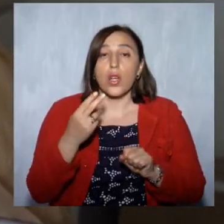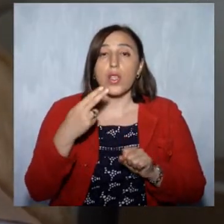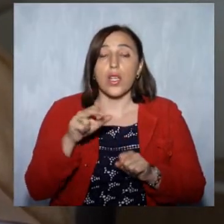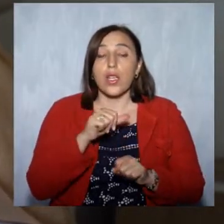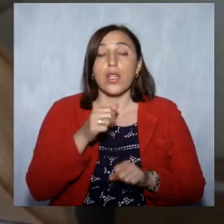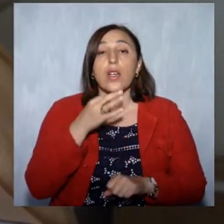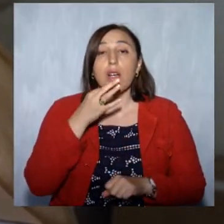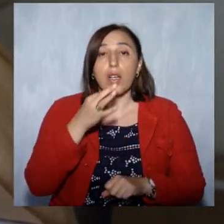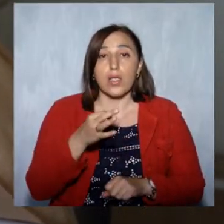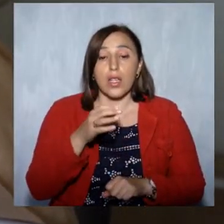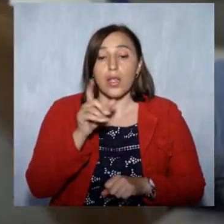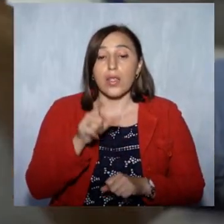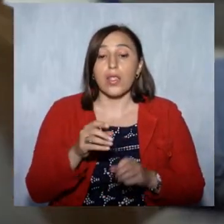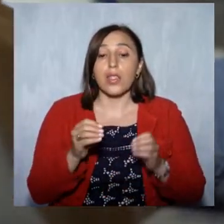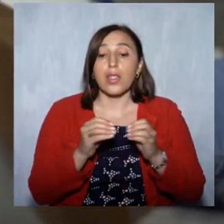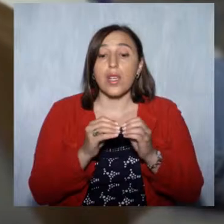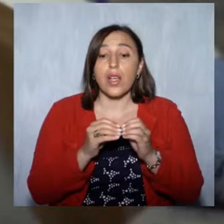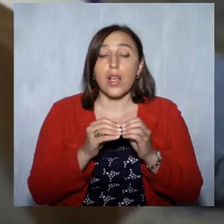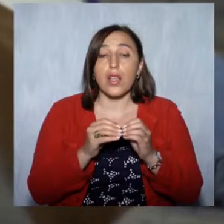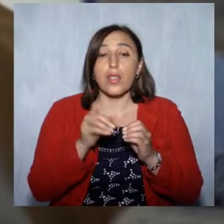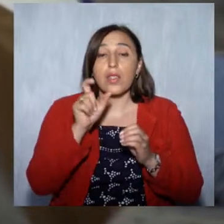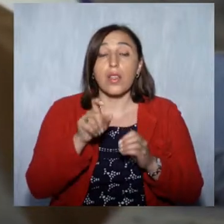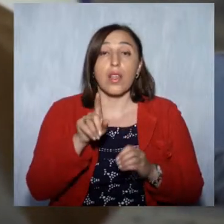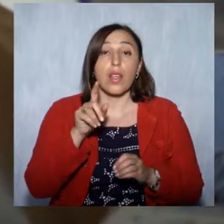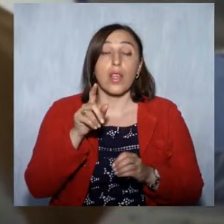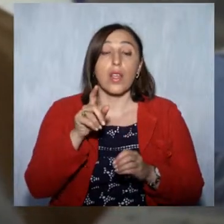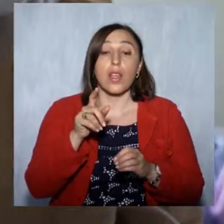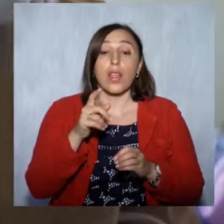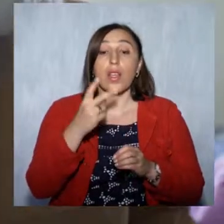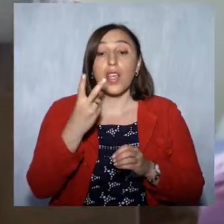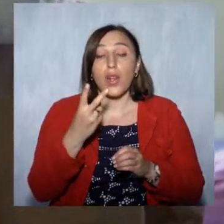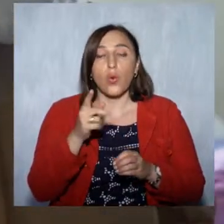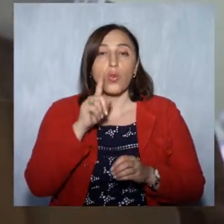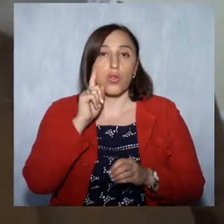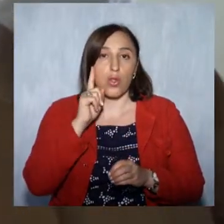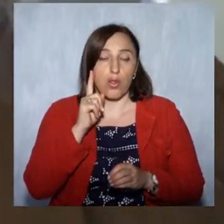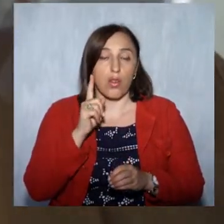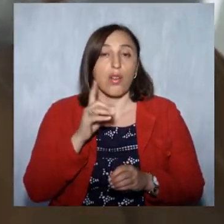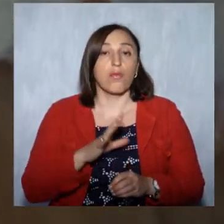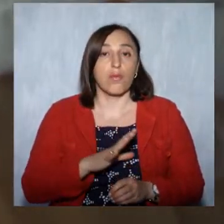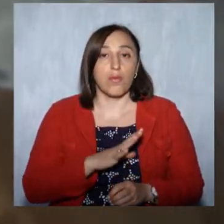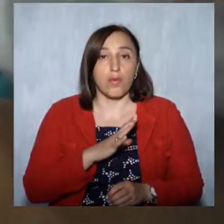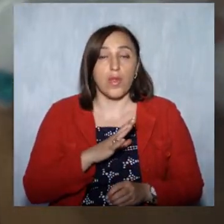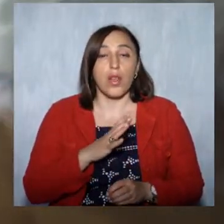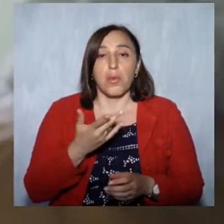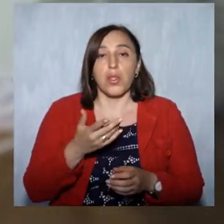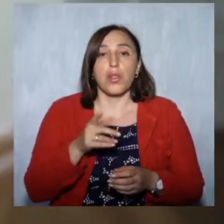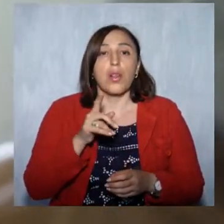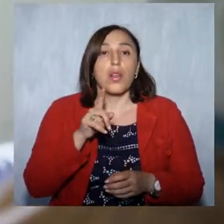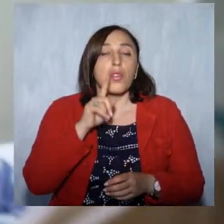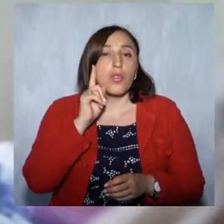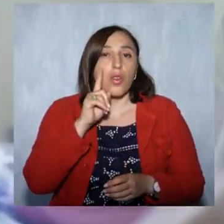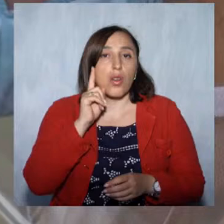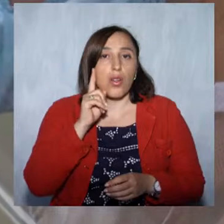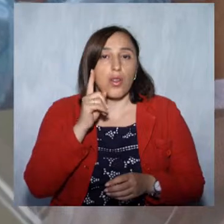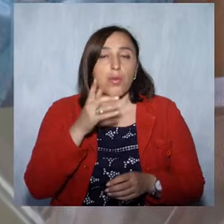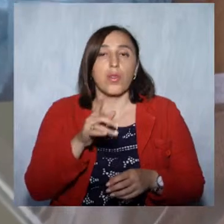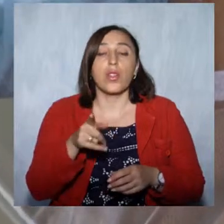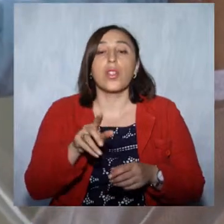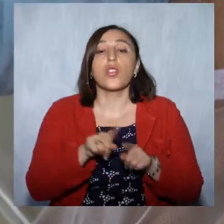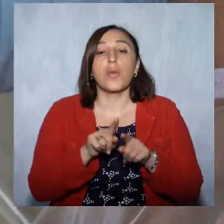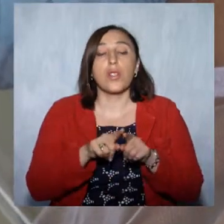որ մահացած 10 պացիենտներից 2-ը երիտասարդ են եղել։ Դանիելյանի խոսքով արդեն ավելի հաճախ են հոսպիտալացնում